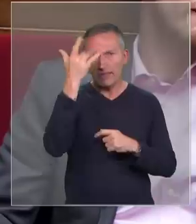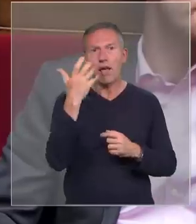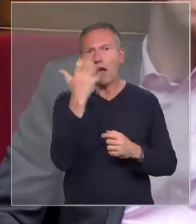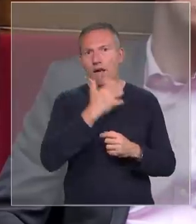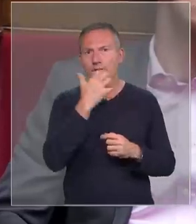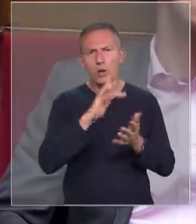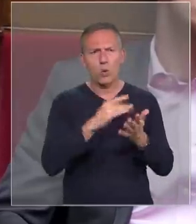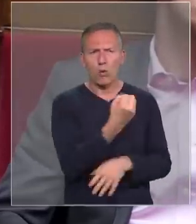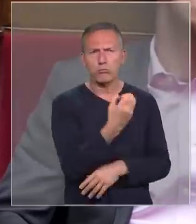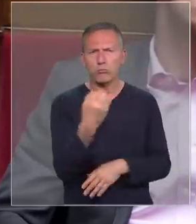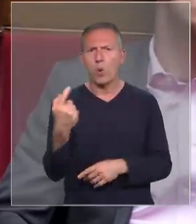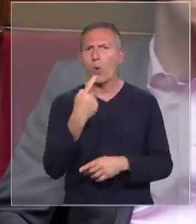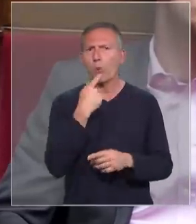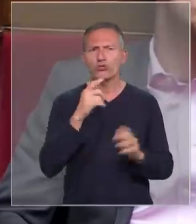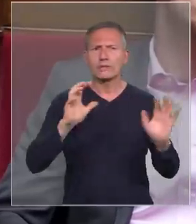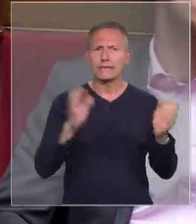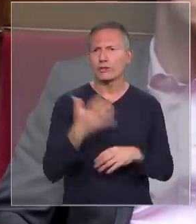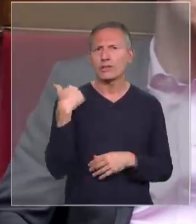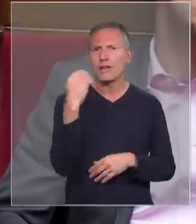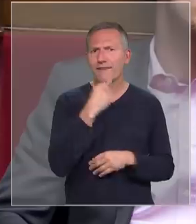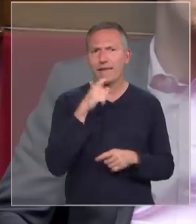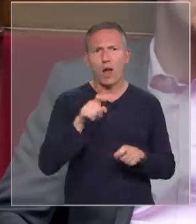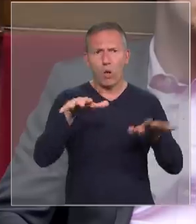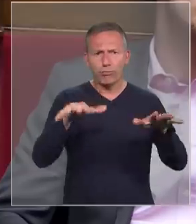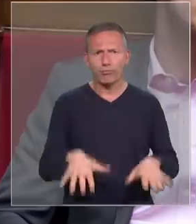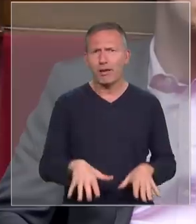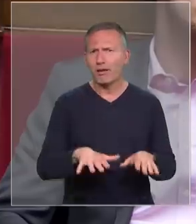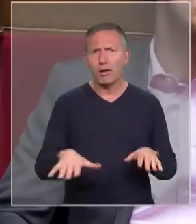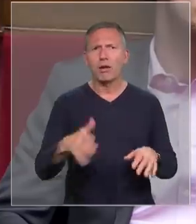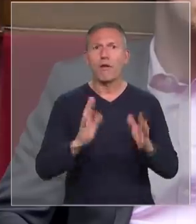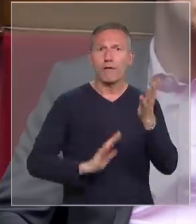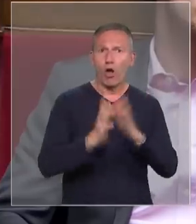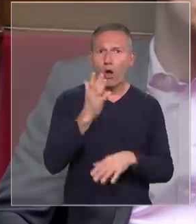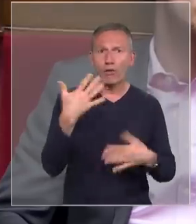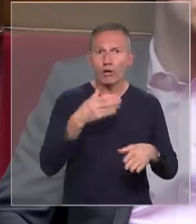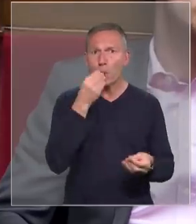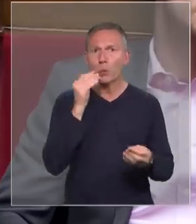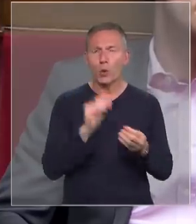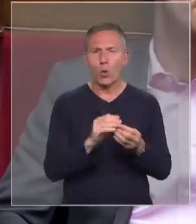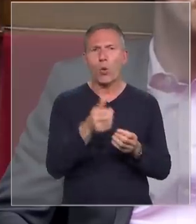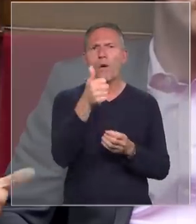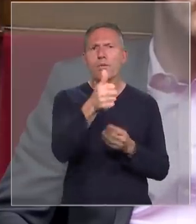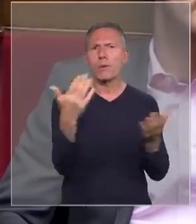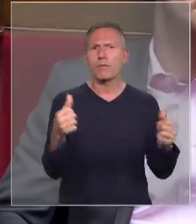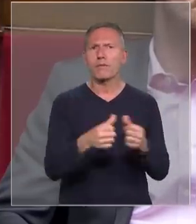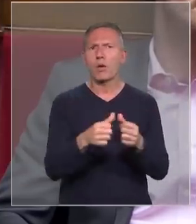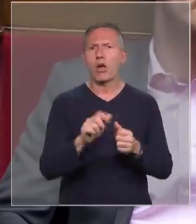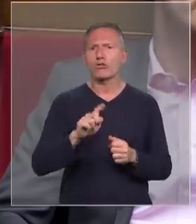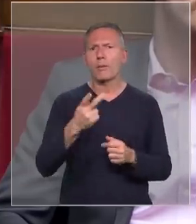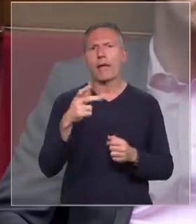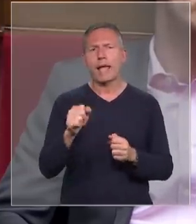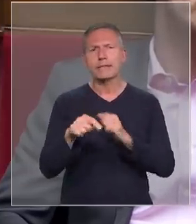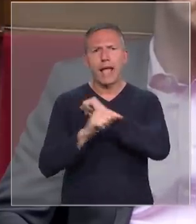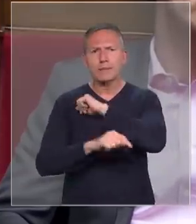les voyants sont au rouge, sécheresse hivernale, nappe phréatique au plus bas, feux de forêt précoce. Et vous pendant ce temps, GPS espion,